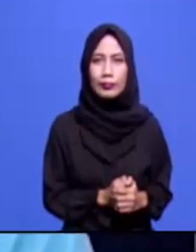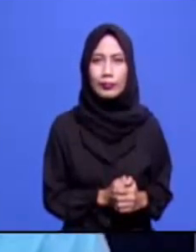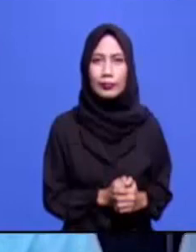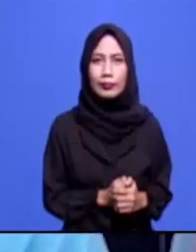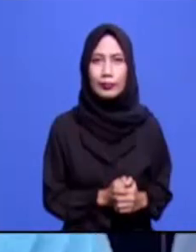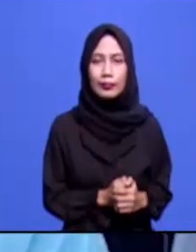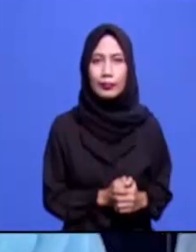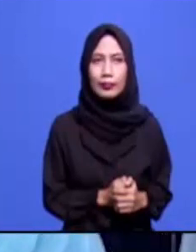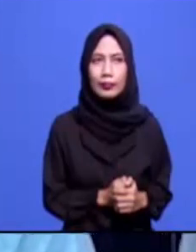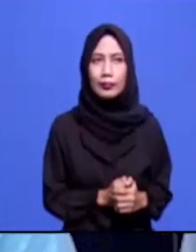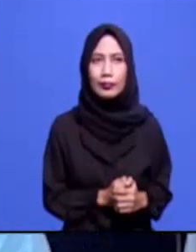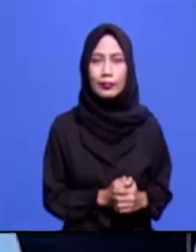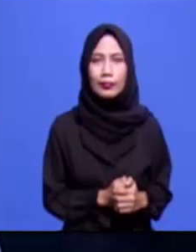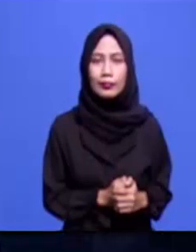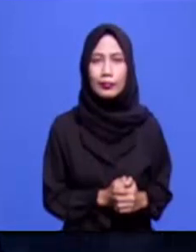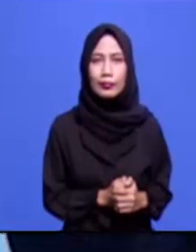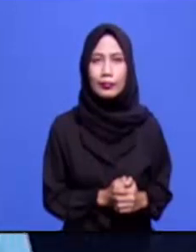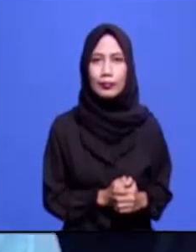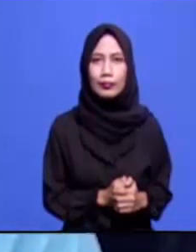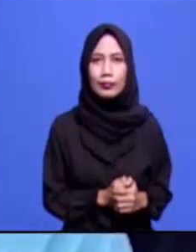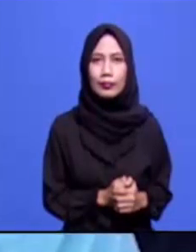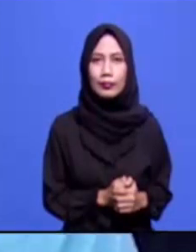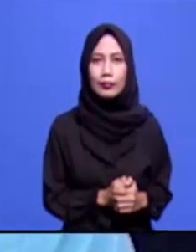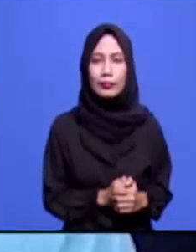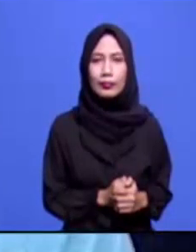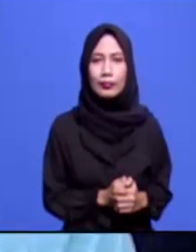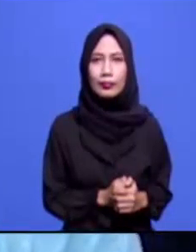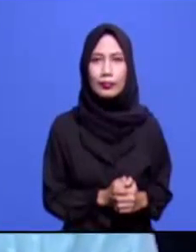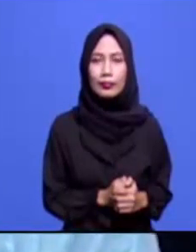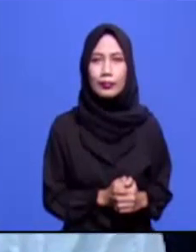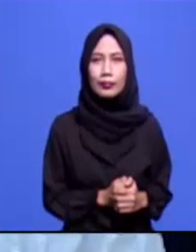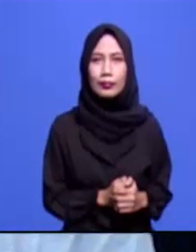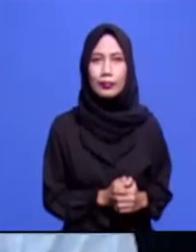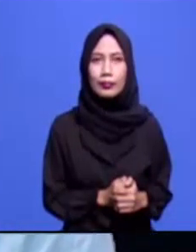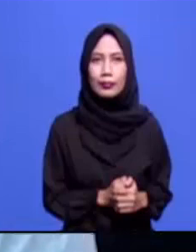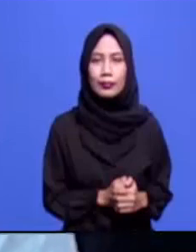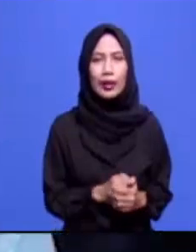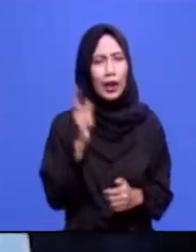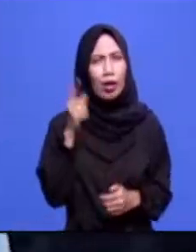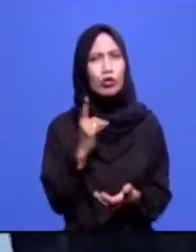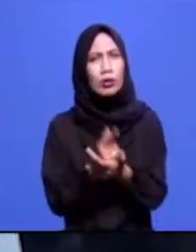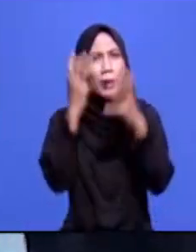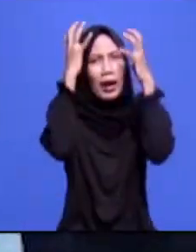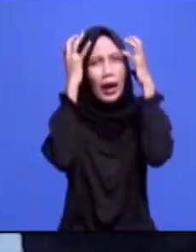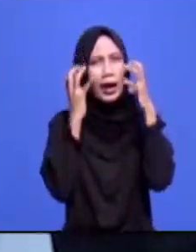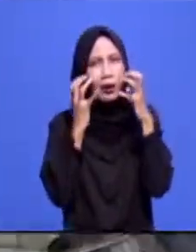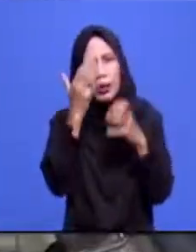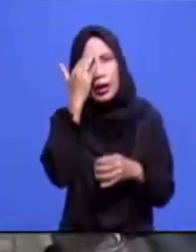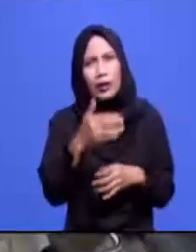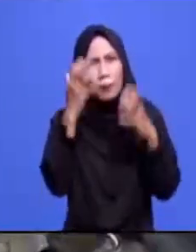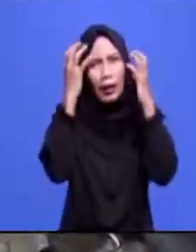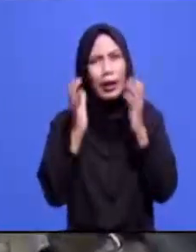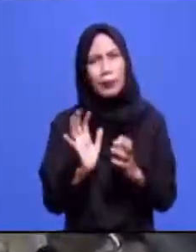Mana lagi, Pak? Dengan sudah nasib saya seperti ini, biar saya jalanin. Yalah, kita harus pakai helm. Memang tak pakai helm tadi